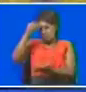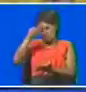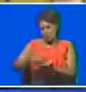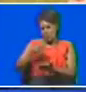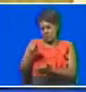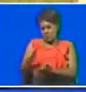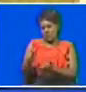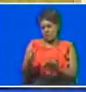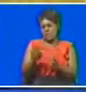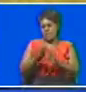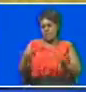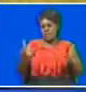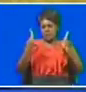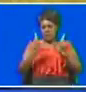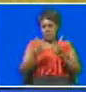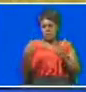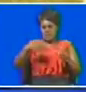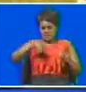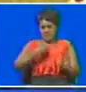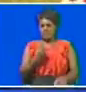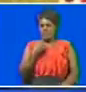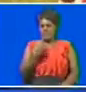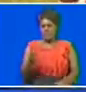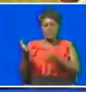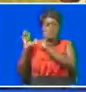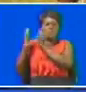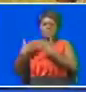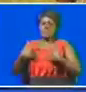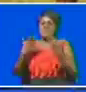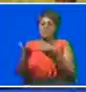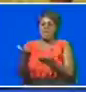ili hii mambo ya titling ikija, mimi pia niseme watu wa Kilifi